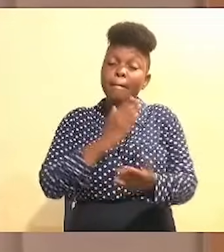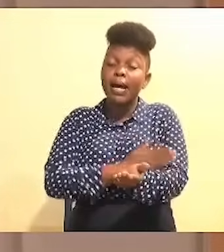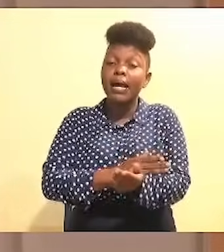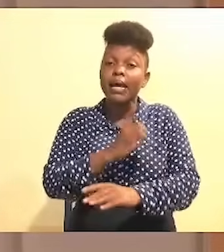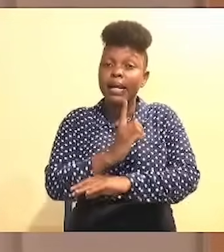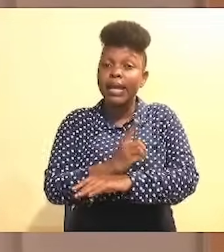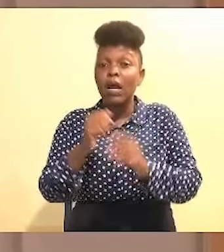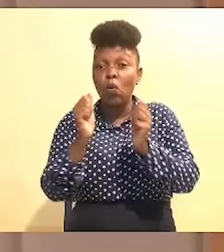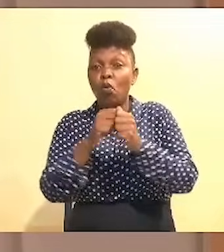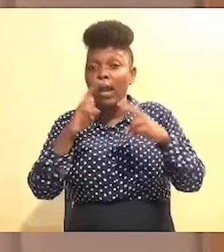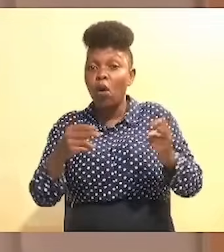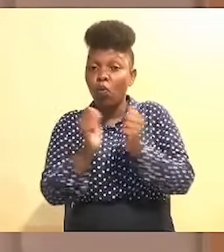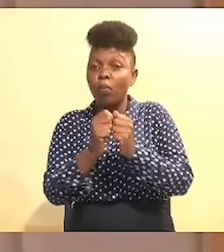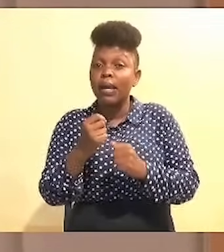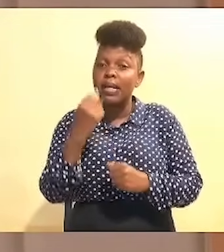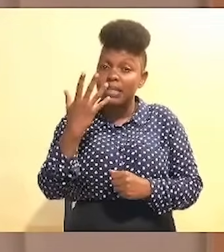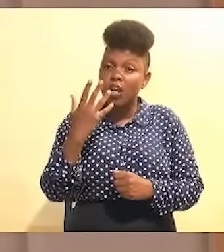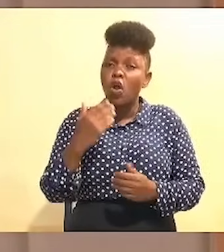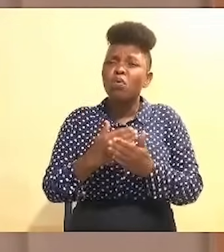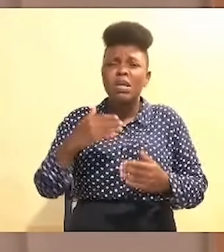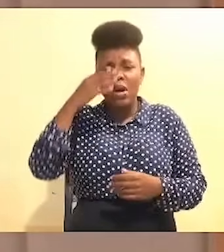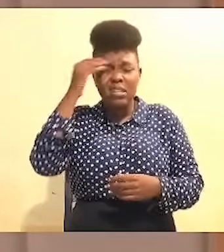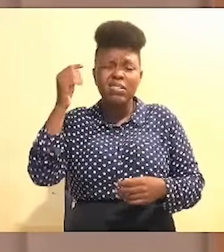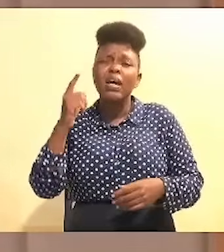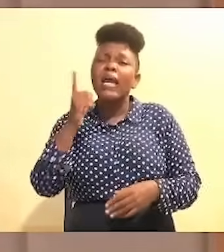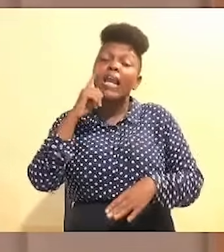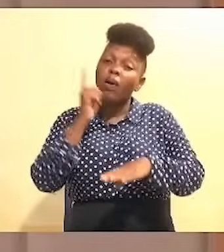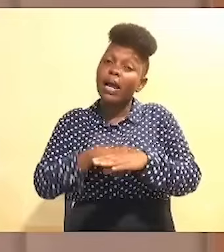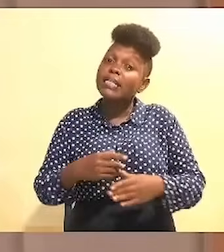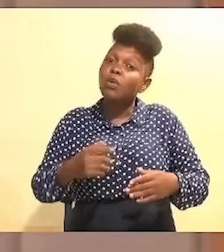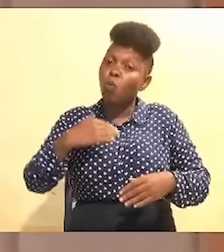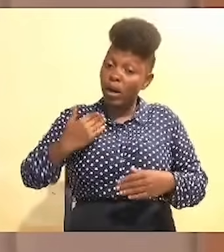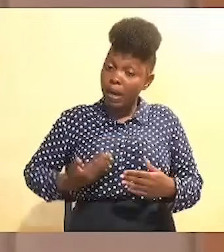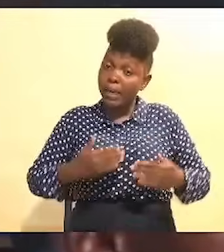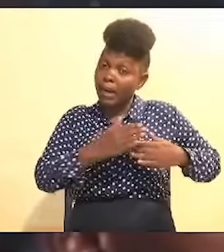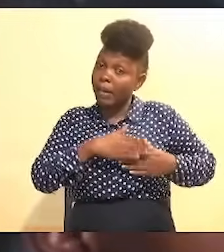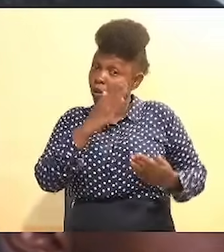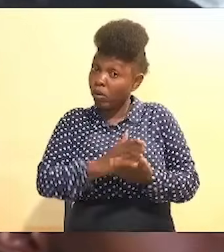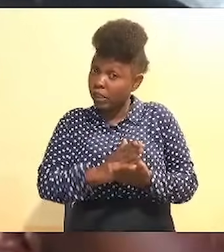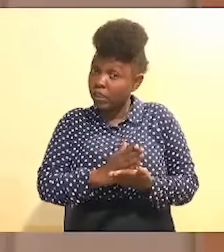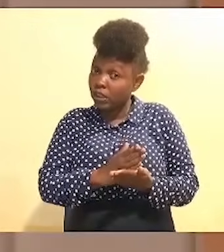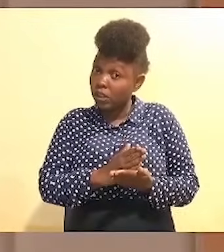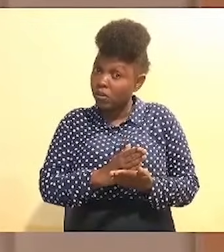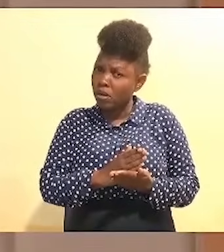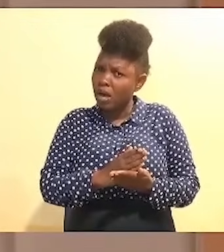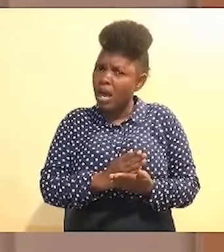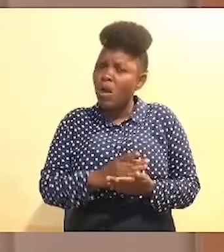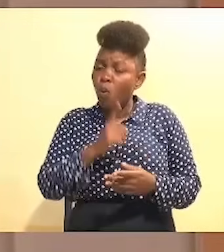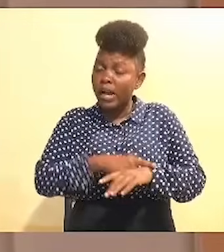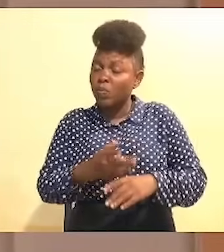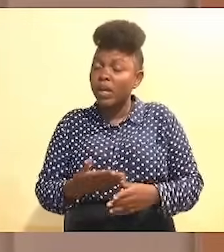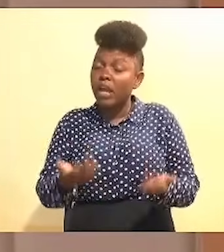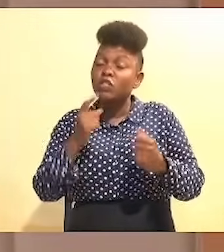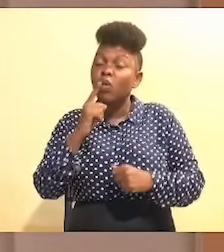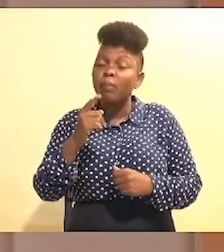anasahau. Na kwa sababu anasahau, kila wakati anataka kuhakikishiwa assurance. Kwa kuna saa ikwambia naona siku hizi unipendi. Hana